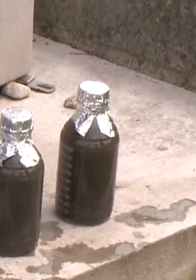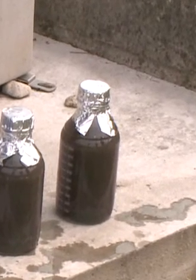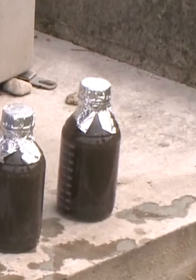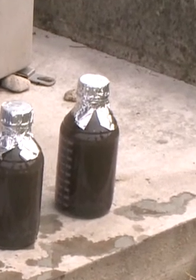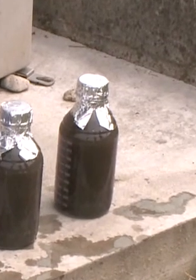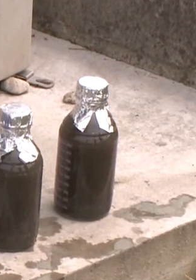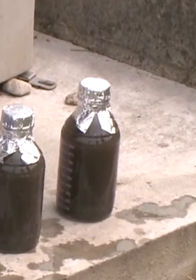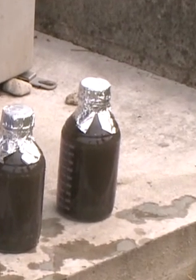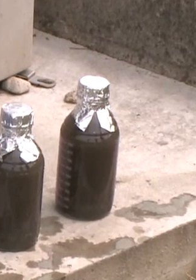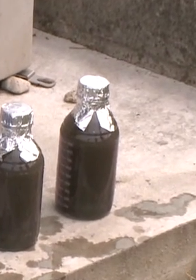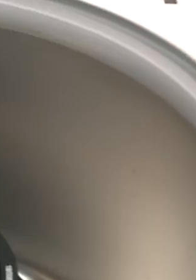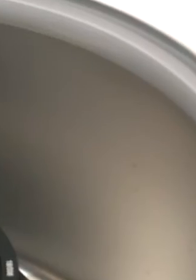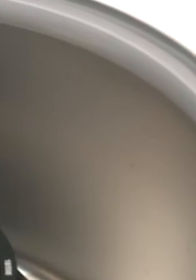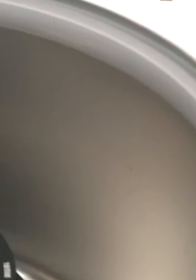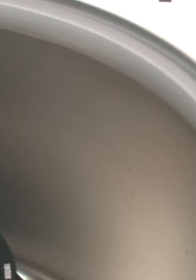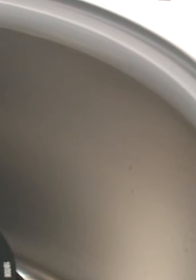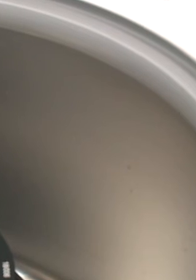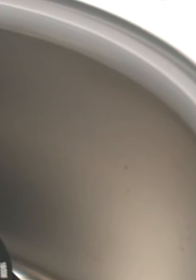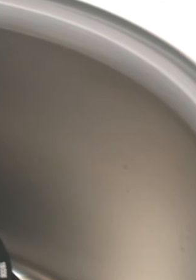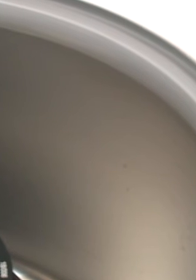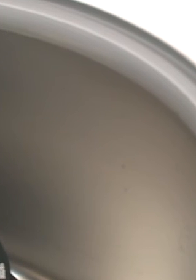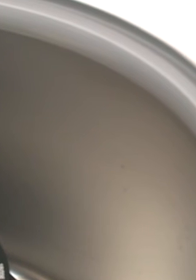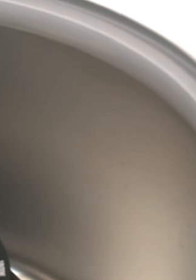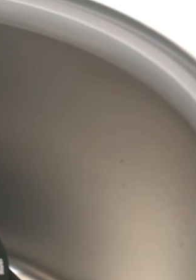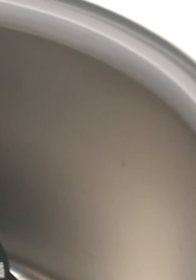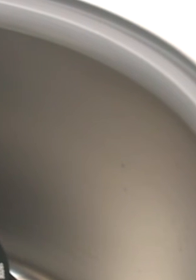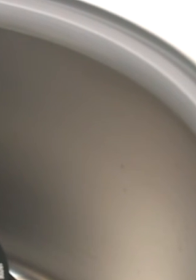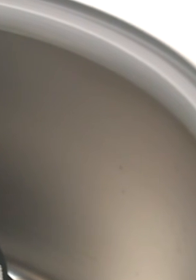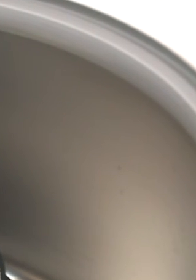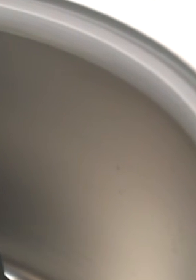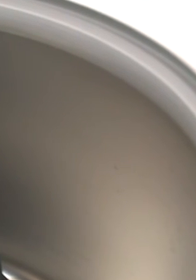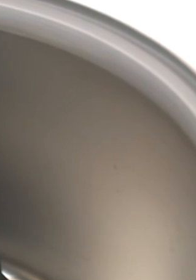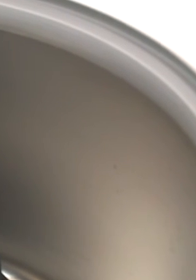legújabb szennyvízből kimutatott adatok szerint Zalaegerszegen stagnál a vírus örökítőanyaga.